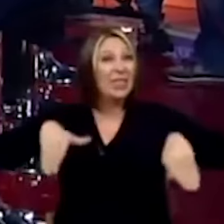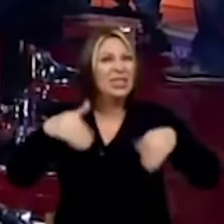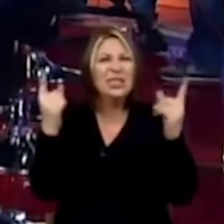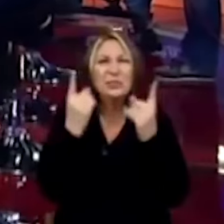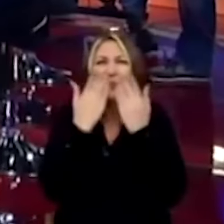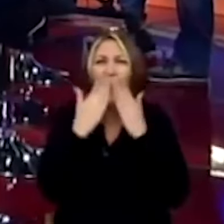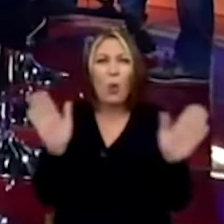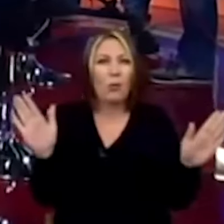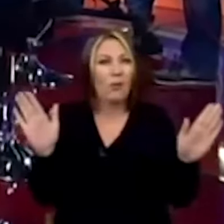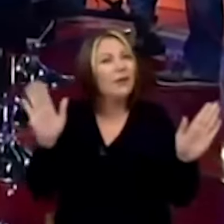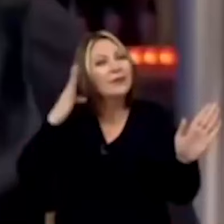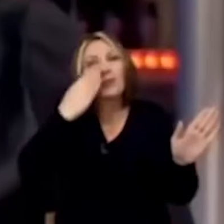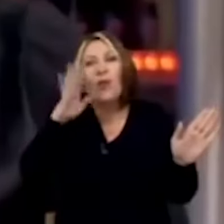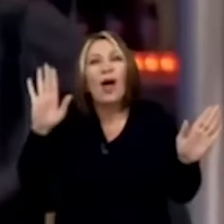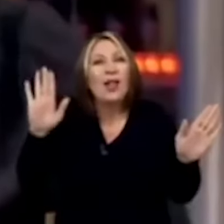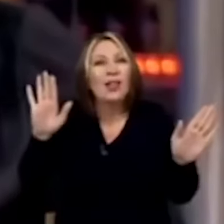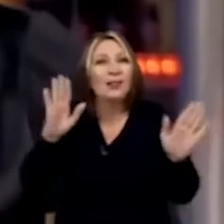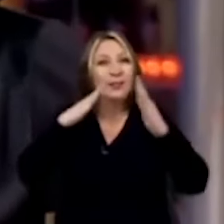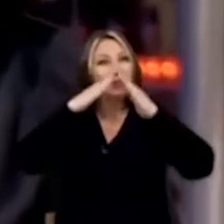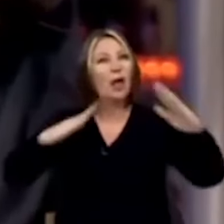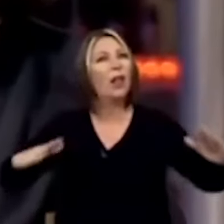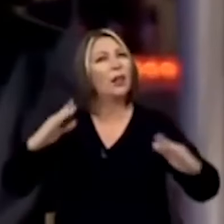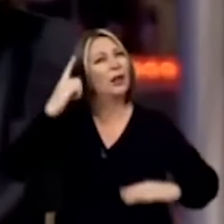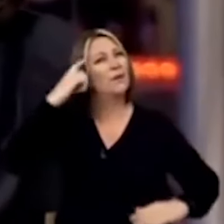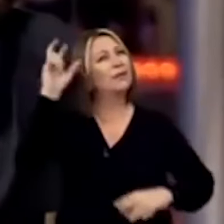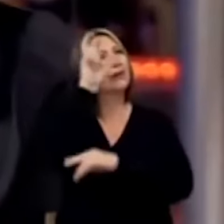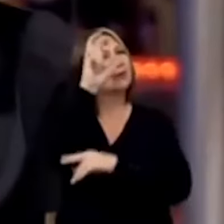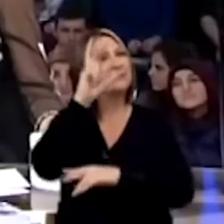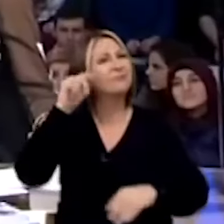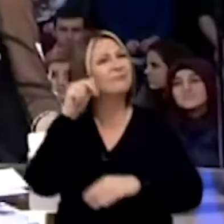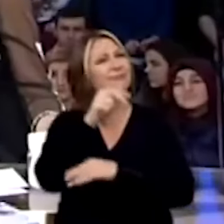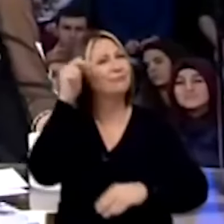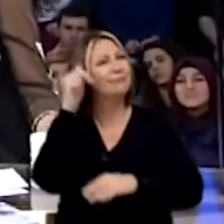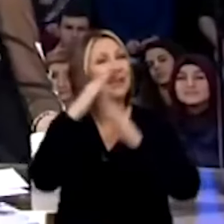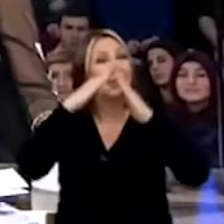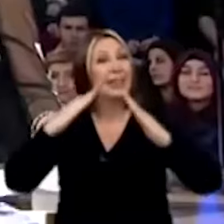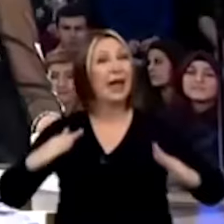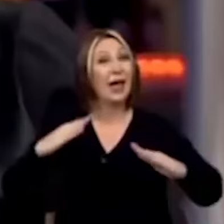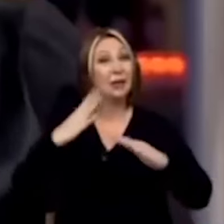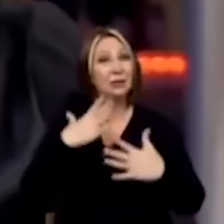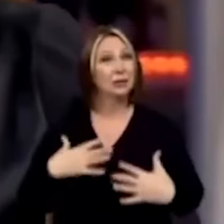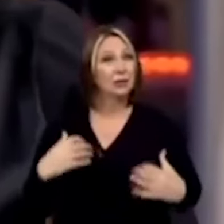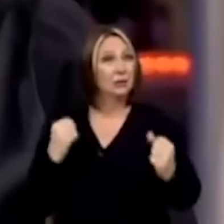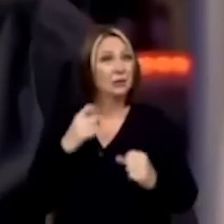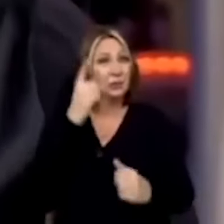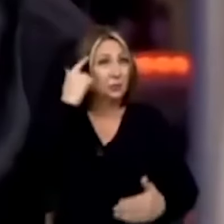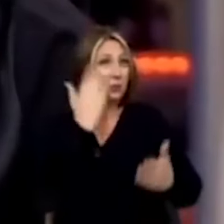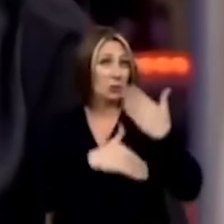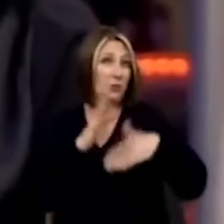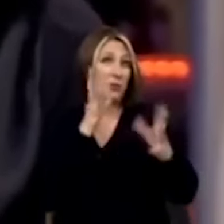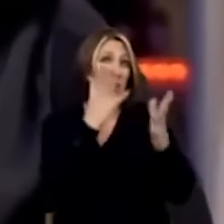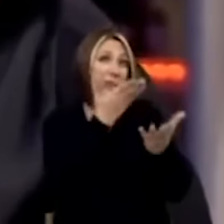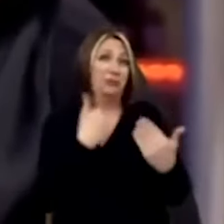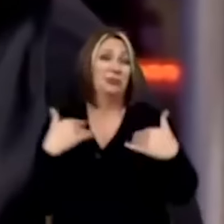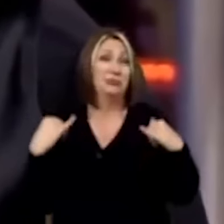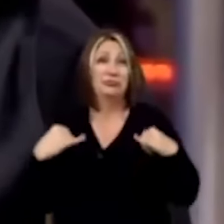şey yok, evet, önümüzde. Dağlara şey vurdunuz. Güzel. Dağlara. Aynen. Kafayı oynattınız. Kafayı oynattınız. Bir dakika, sağlıklı olduk. Siz kafayı oynattınız yani.